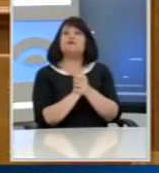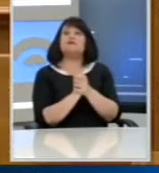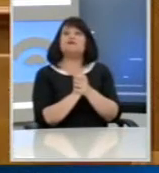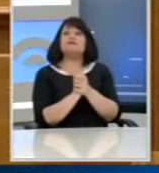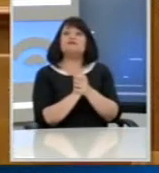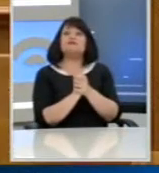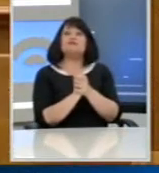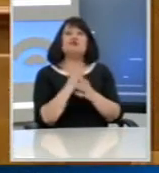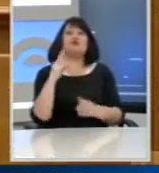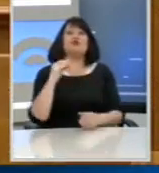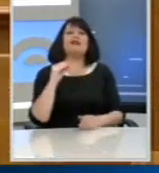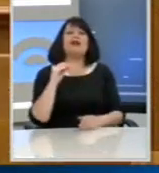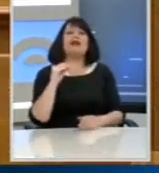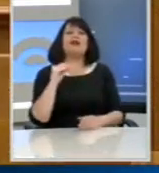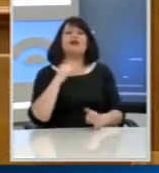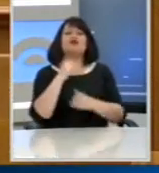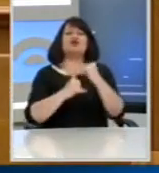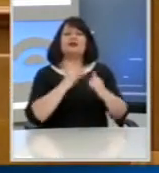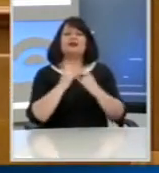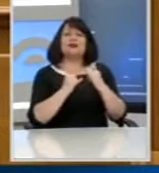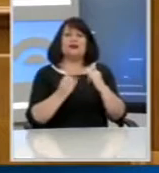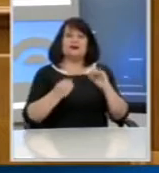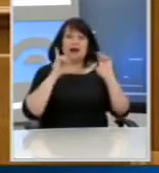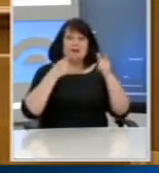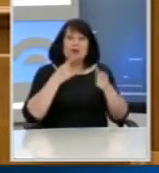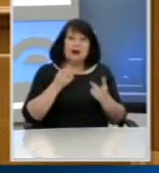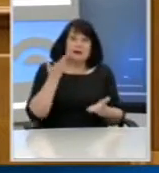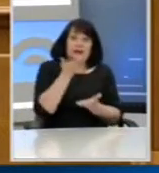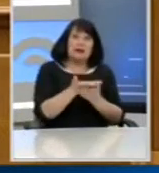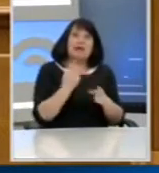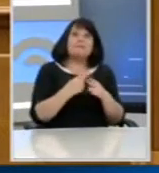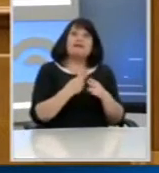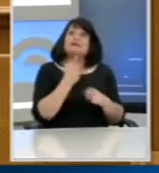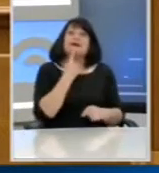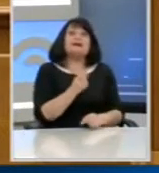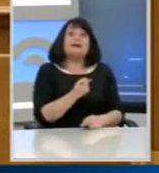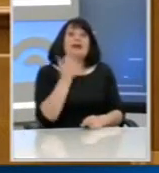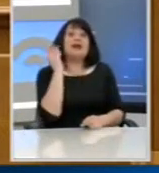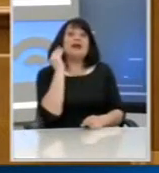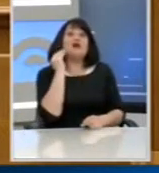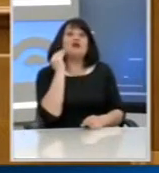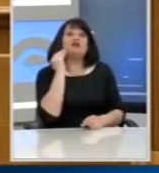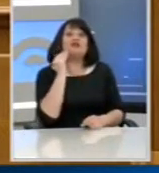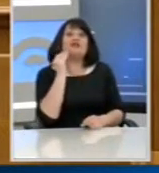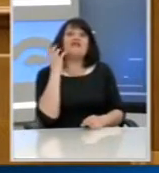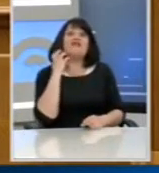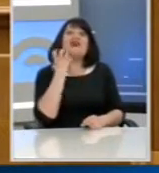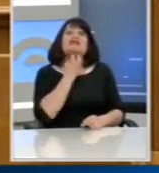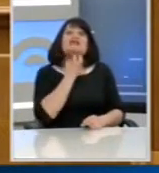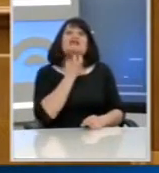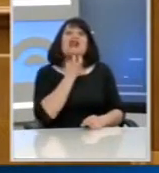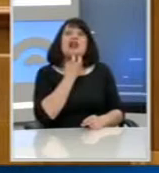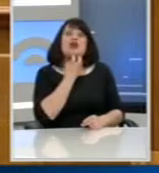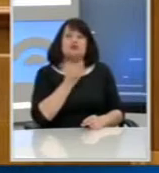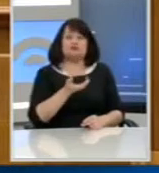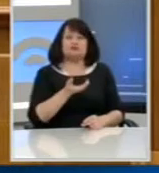Twitter, το οποίο η Νέα Δημοκρατία επισήμως πρότεινε στον ελληνικό λαό να ακούσει την ομιλία Βενιζέλου. Αυτό είναι ακριβώς